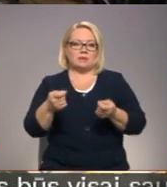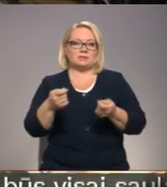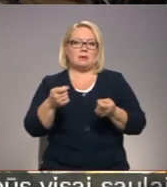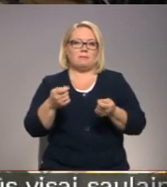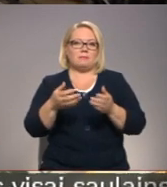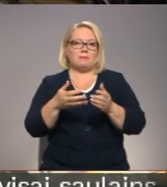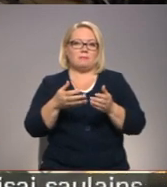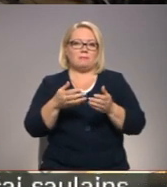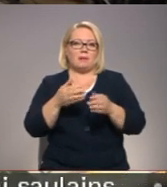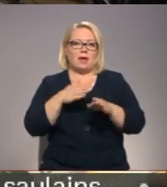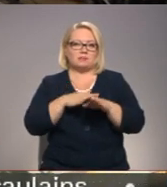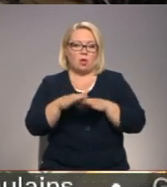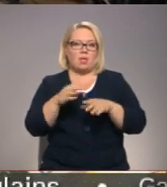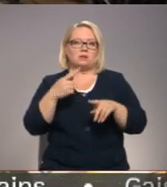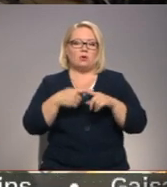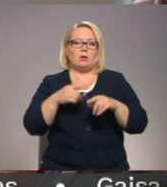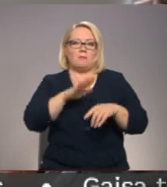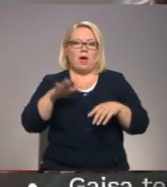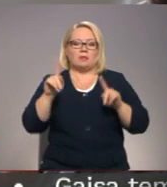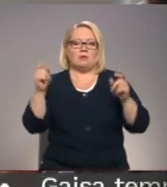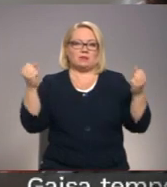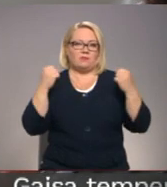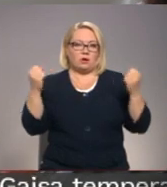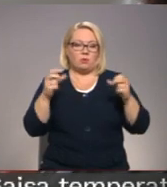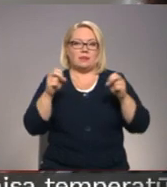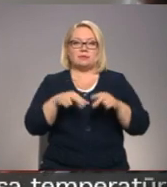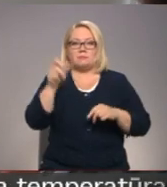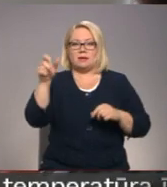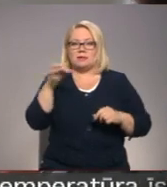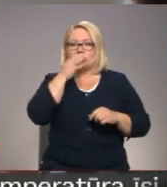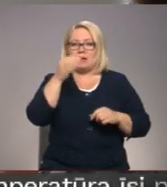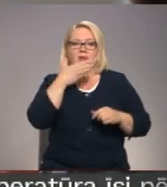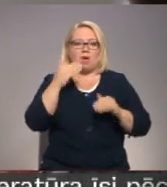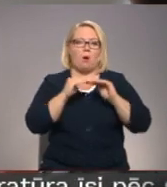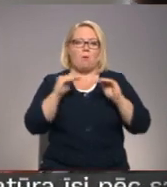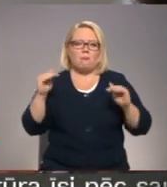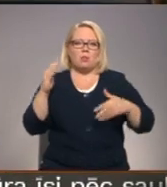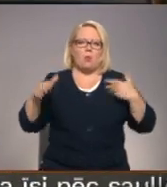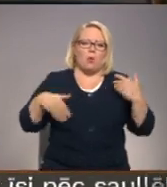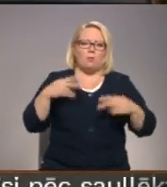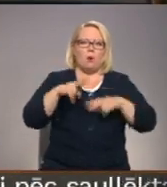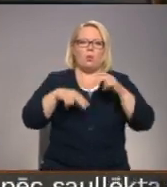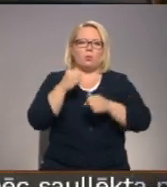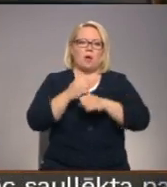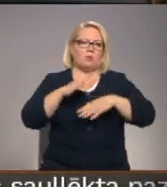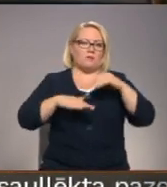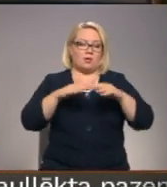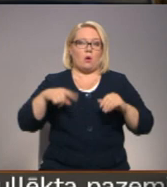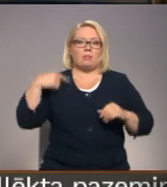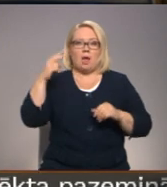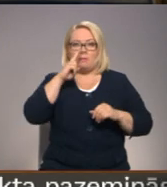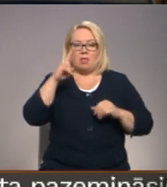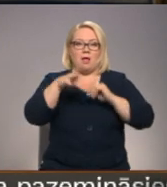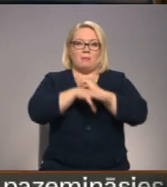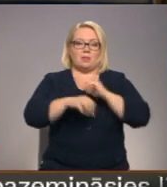drīz bērni varēs. Iet un vingrot. Speciālisti skaidro, ka nav pamata bažām par veikto būvdarbu kvalitāti un jau nākamās nedēļas